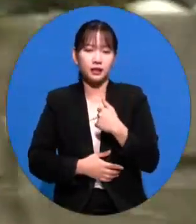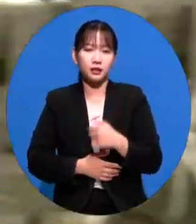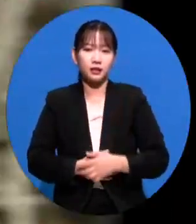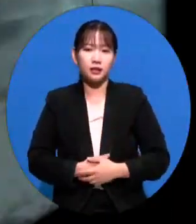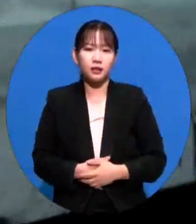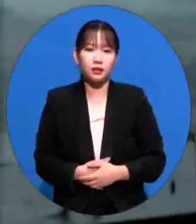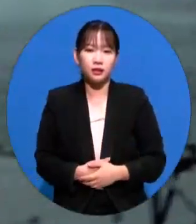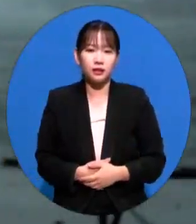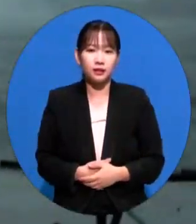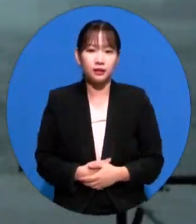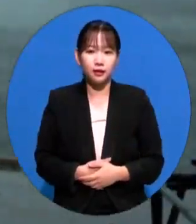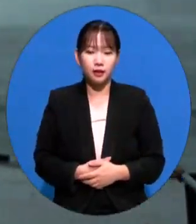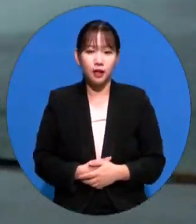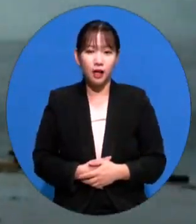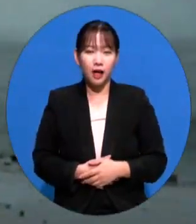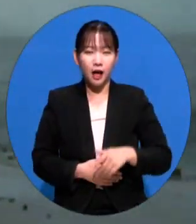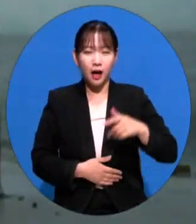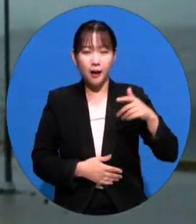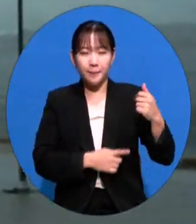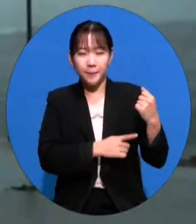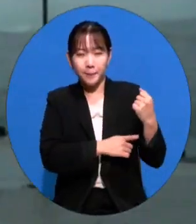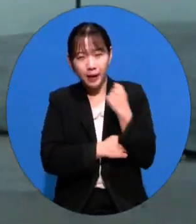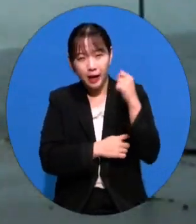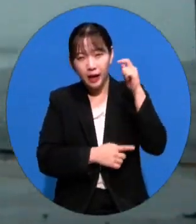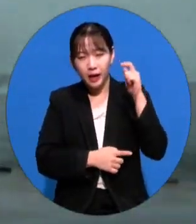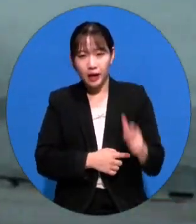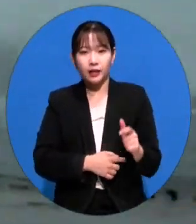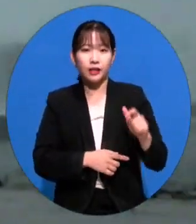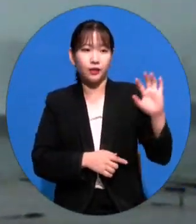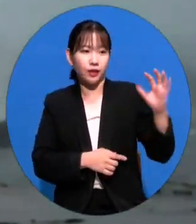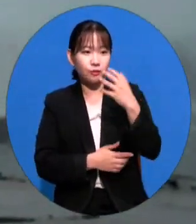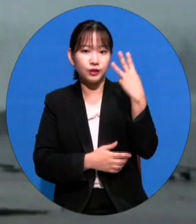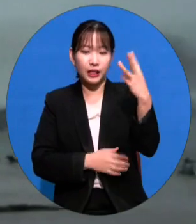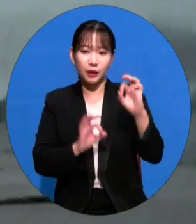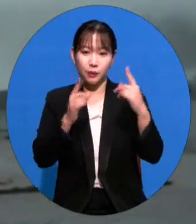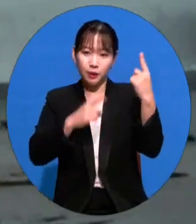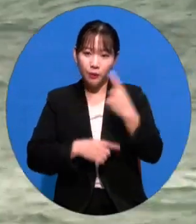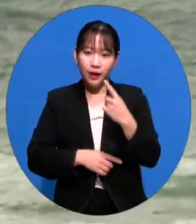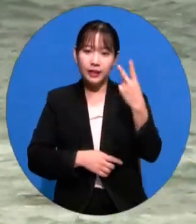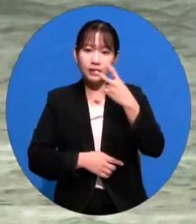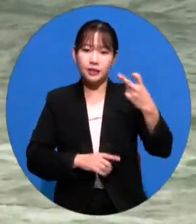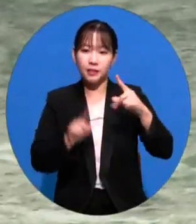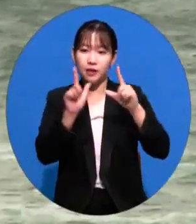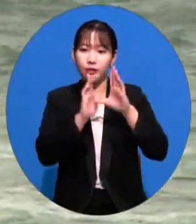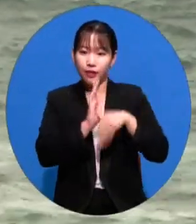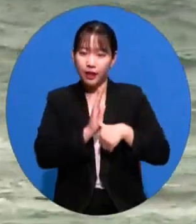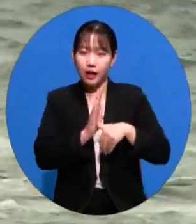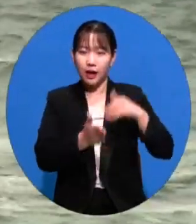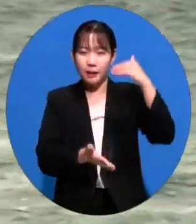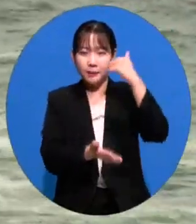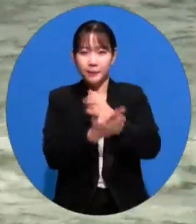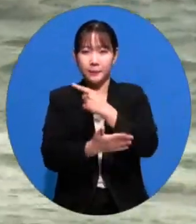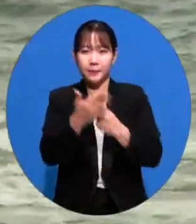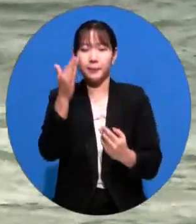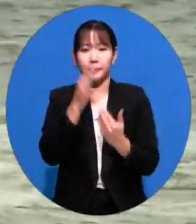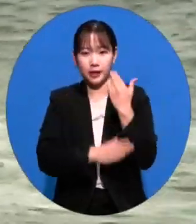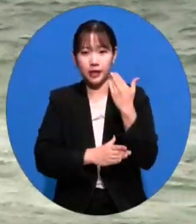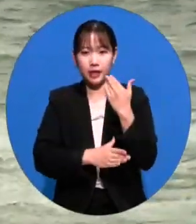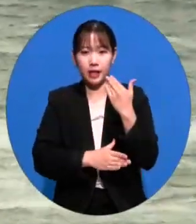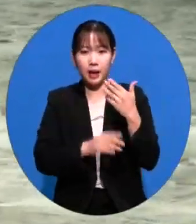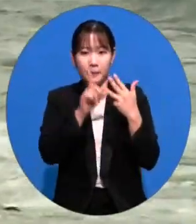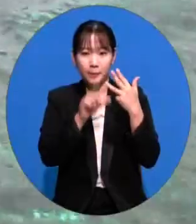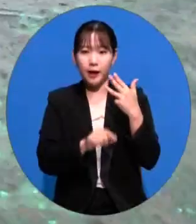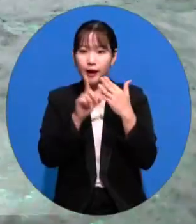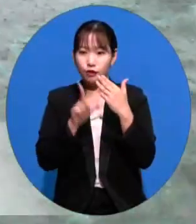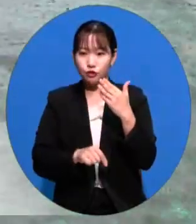입었습니다. 초강력 태풍 3개가 영향을 미친 2012년에도 막대한 피해가 발생했습니다.